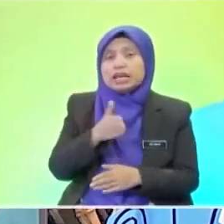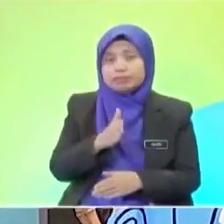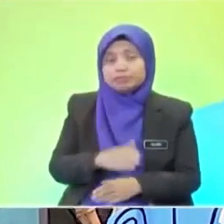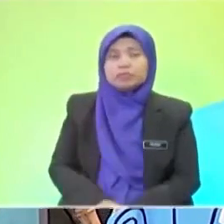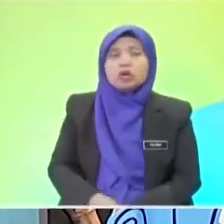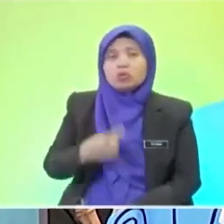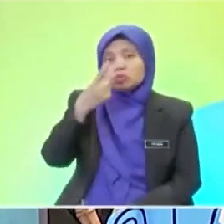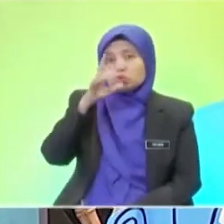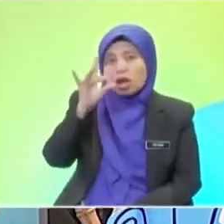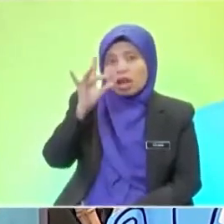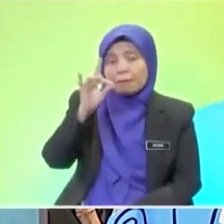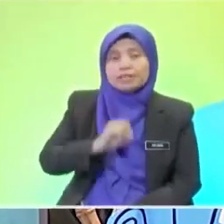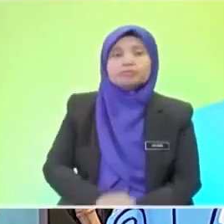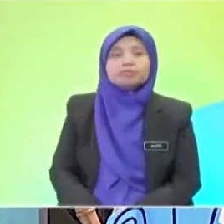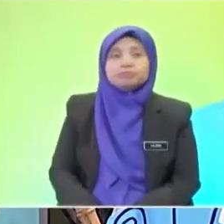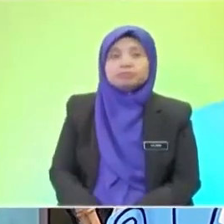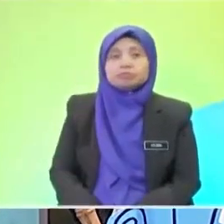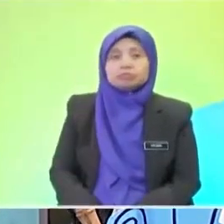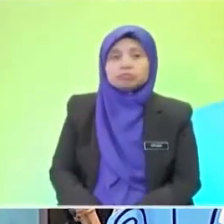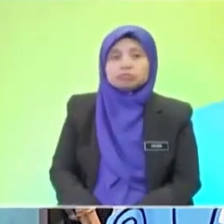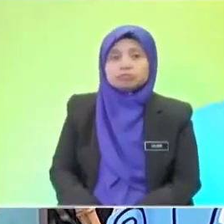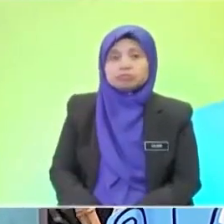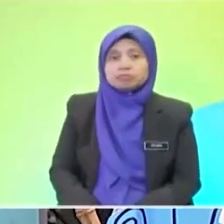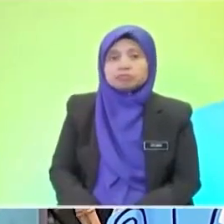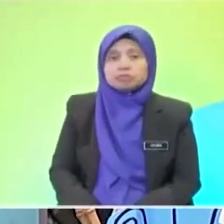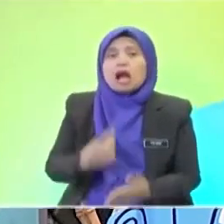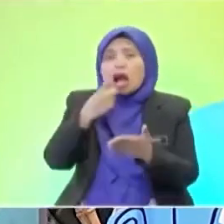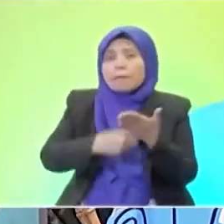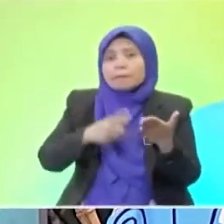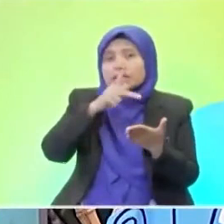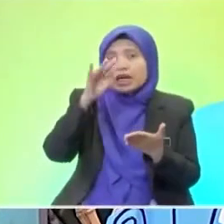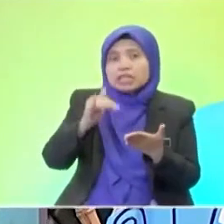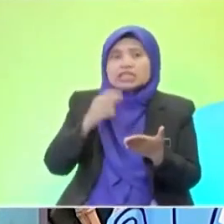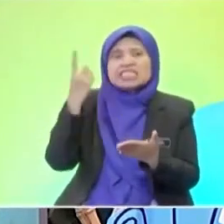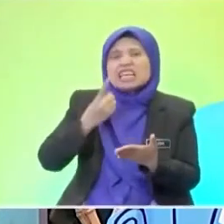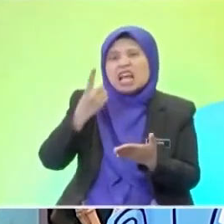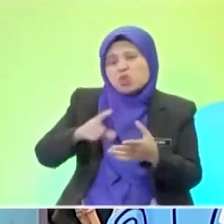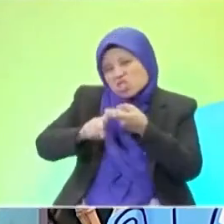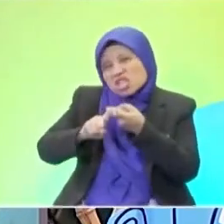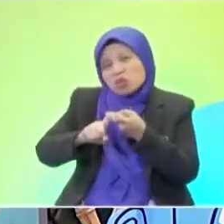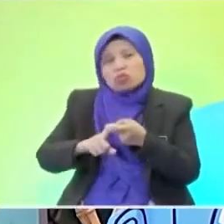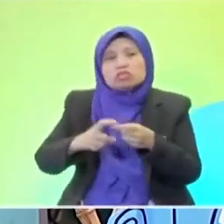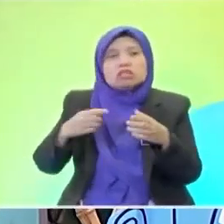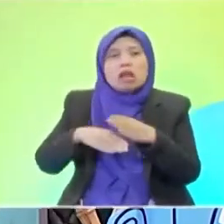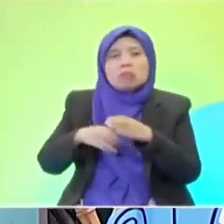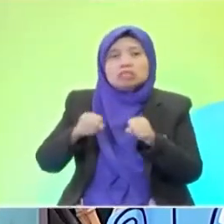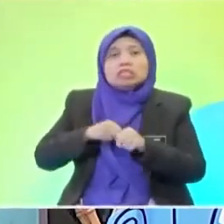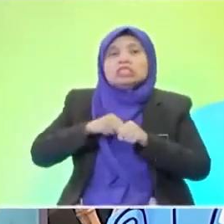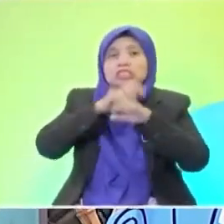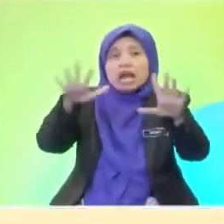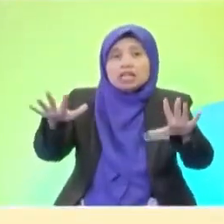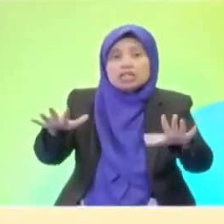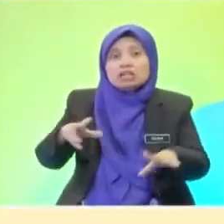untuk soal 8 dengar baik-baik soalnya tak Akhirnya saya kira apakah yang sering tersangkut pada jala Ayah Aina